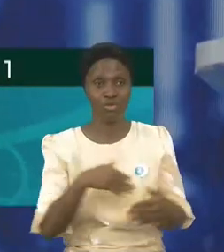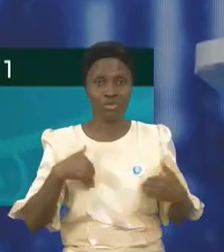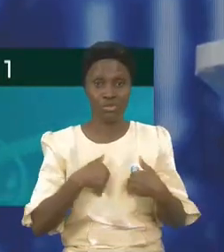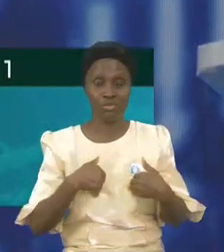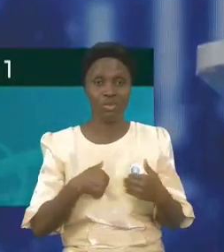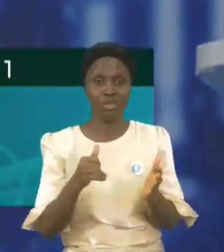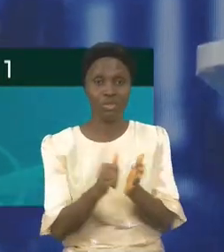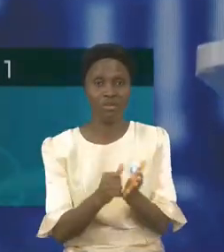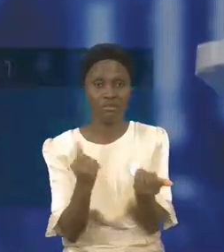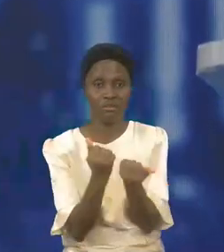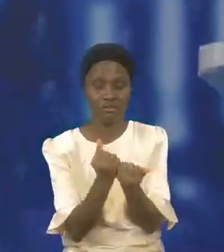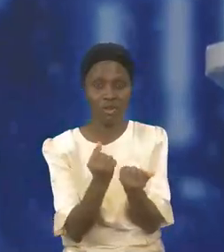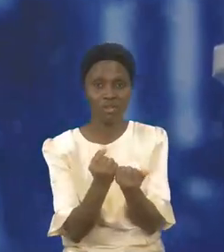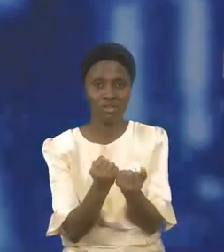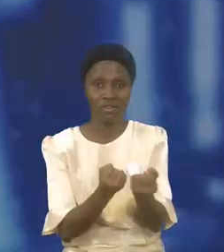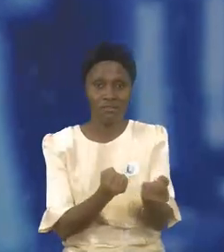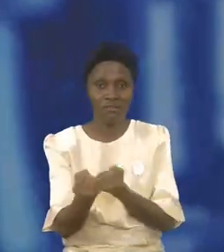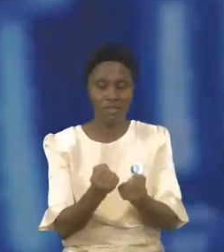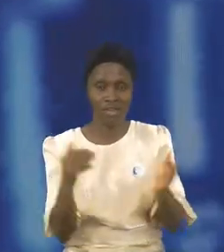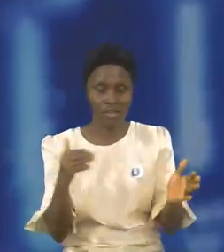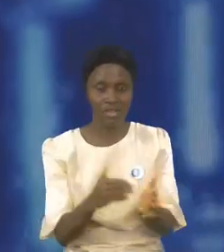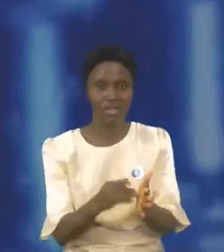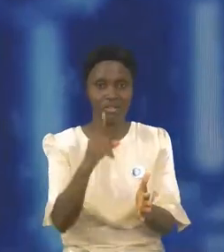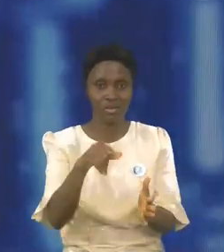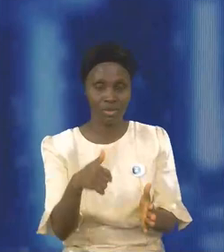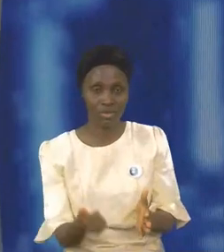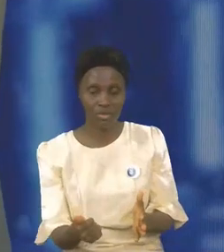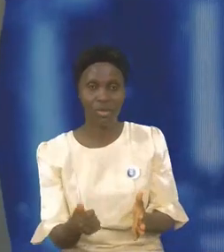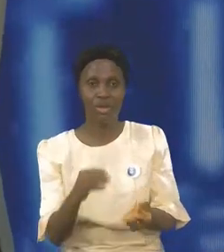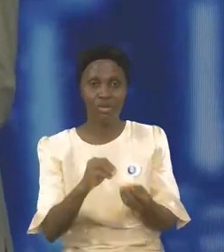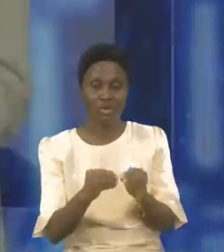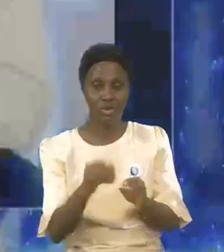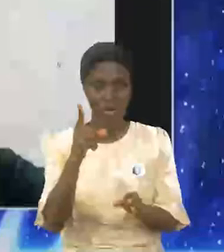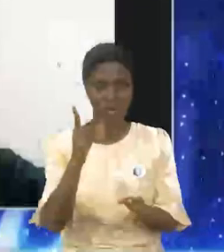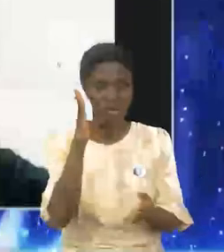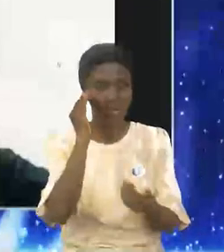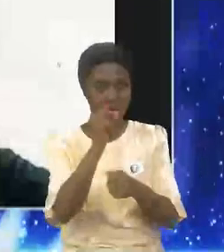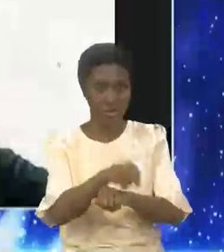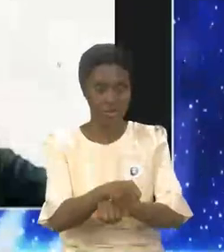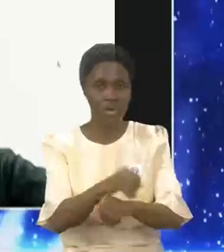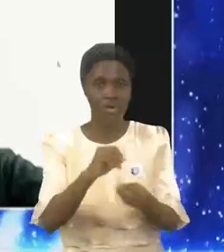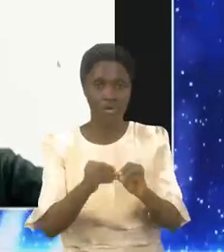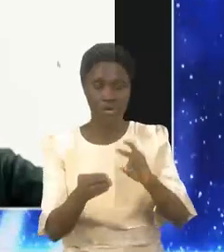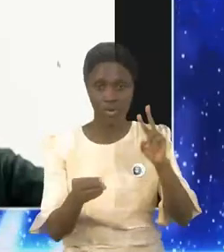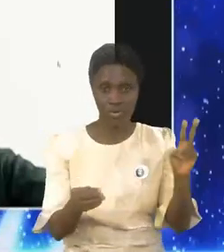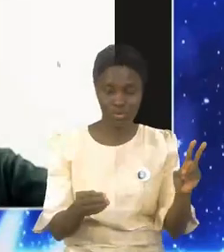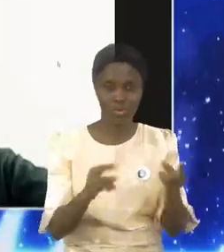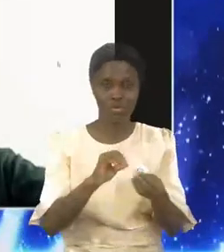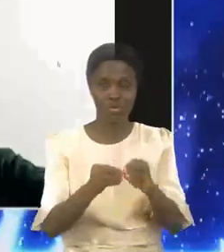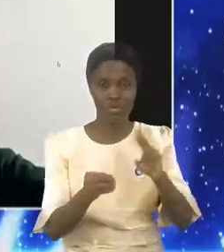Ces bêtes qui vont se combattre. Alors, numéro 1, le numéro 2 va combattre,